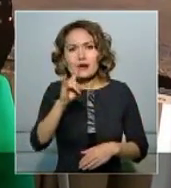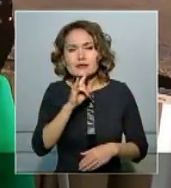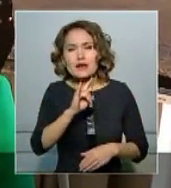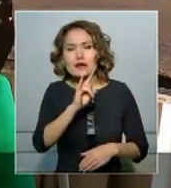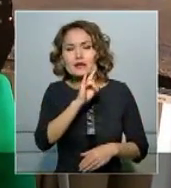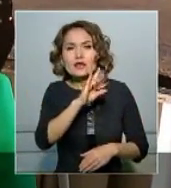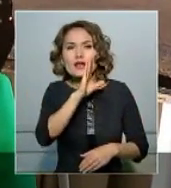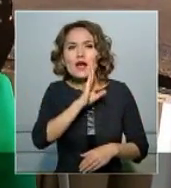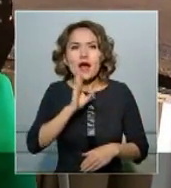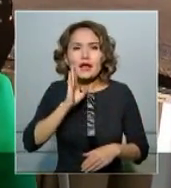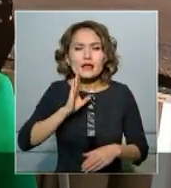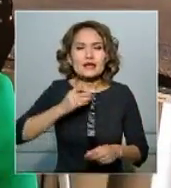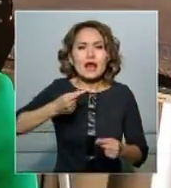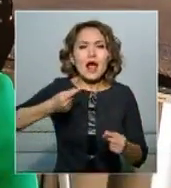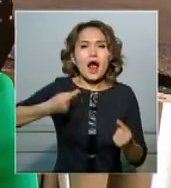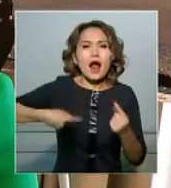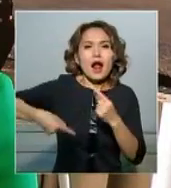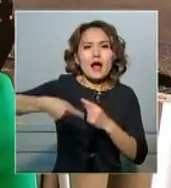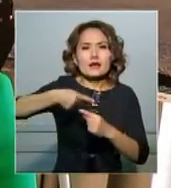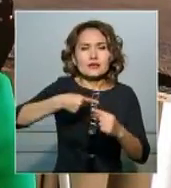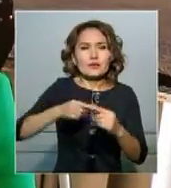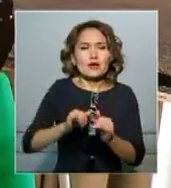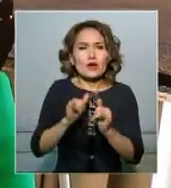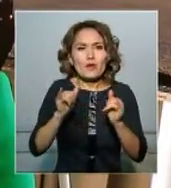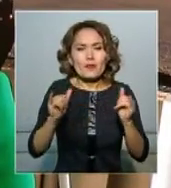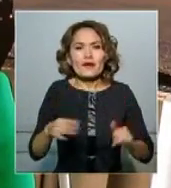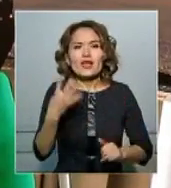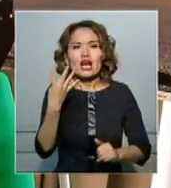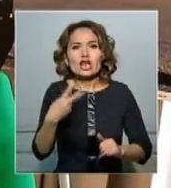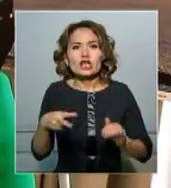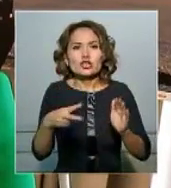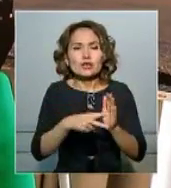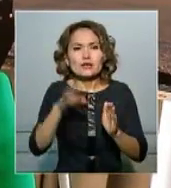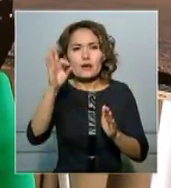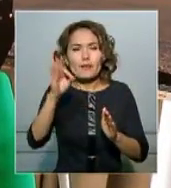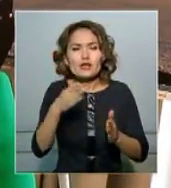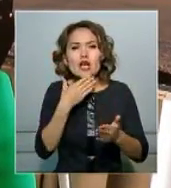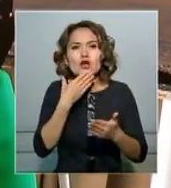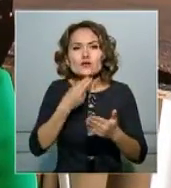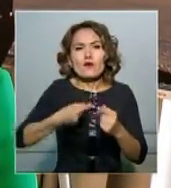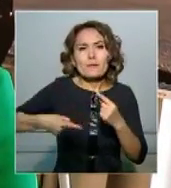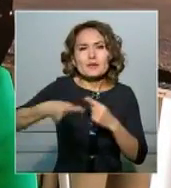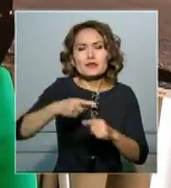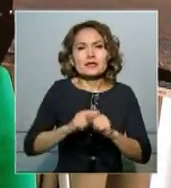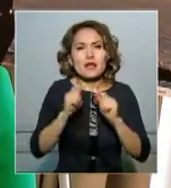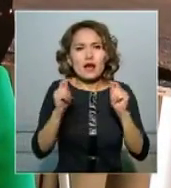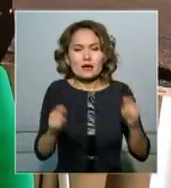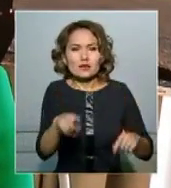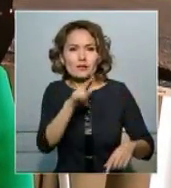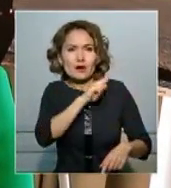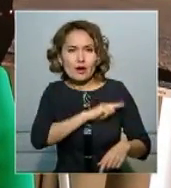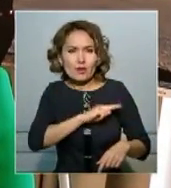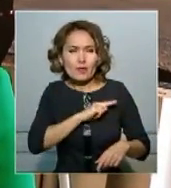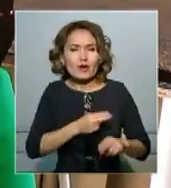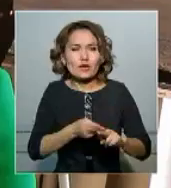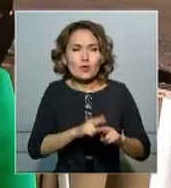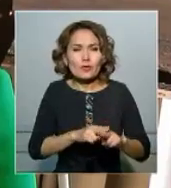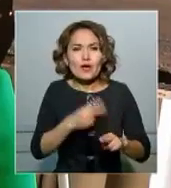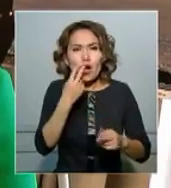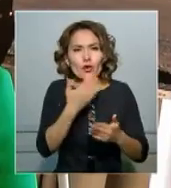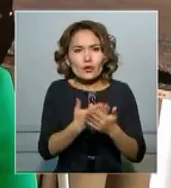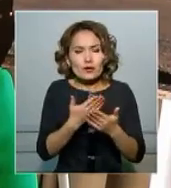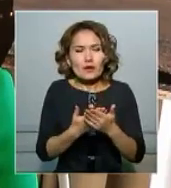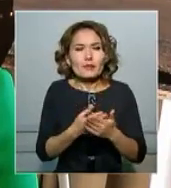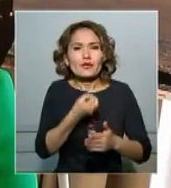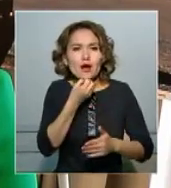кәсіпкерлігі қарқынды дамып келеді. Мәселен, нәзік жандылардың 47% жеке кәсіпкерлікпен айналысады. Бұл көрсеткіштер басқа елдер үшін